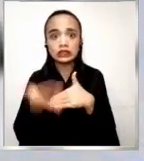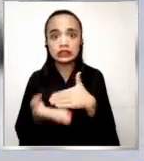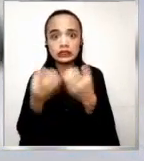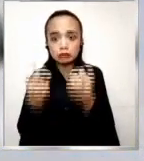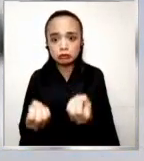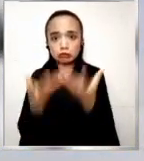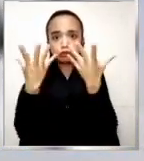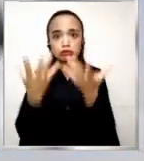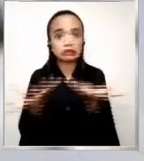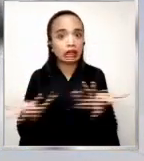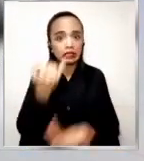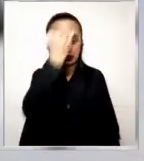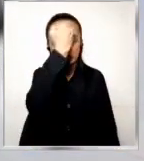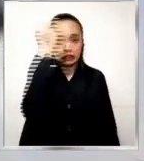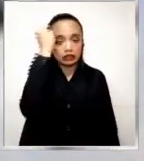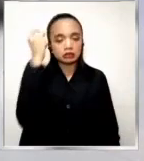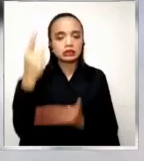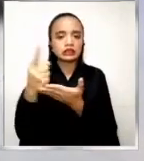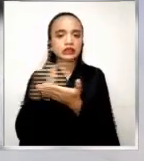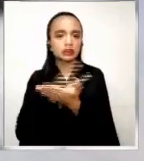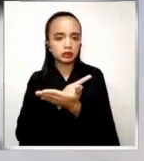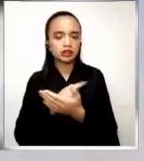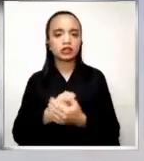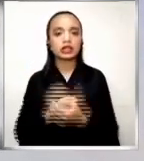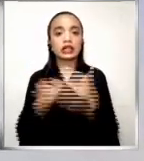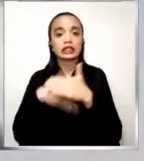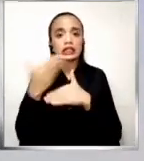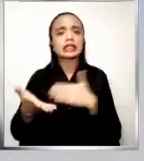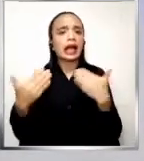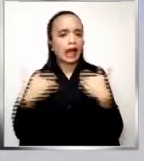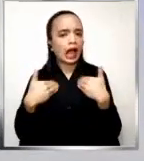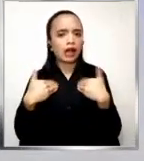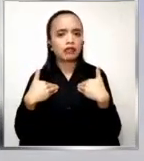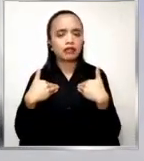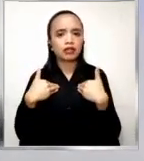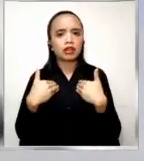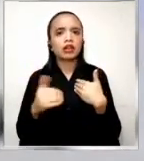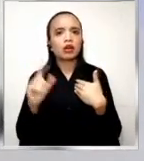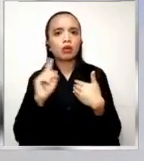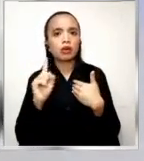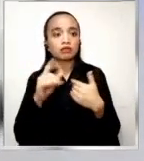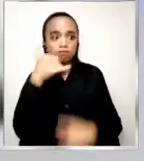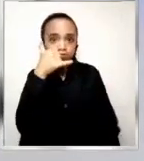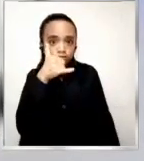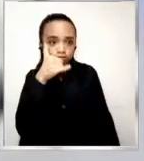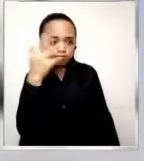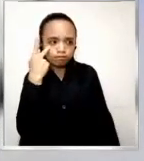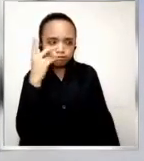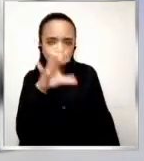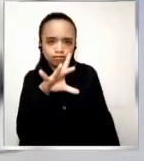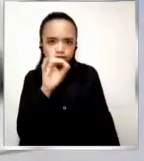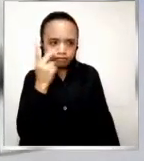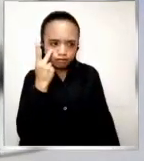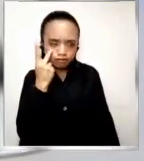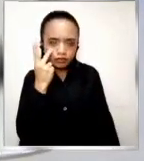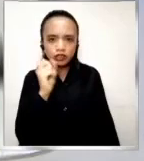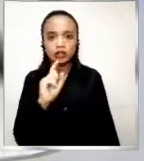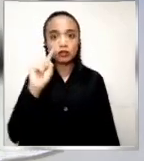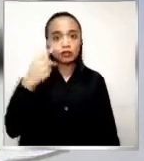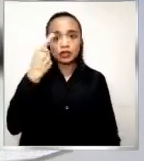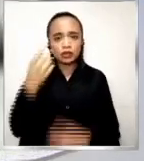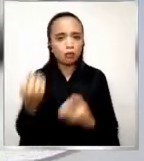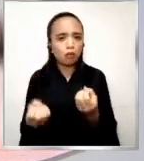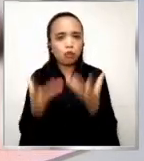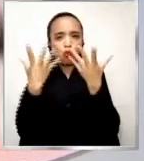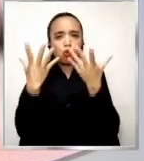Holosolo noong nakaraang linggo. Samantala, mayroon ang lumutang po na kuha sa CCTV o footage nung unang pagsabog na ikinamatay